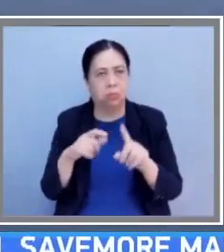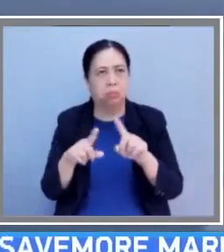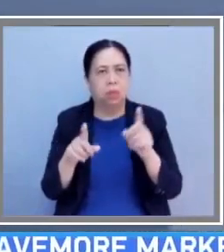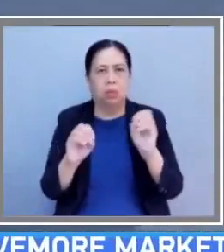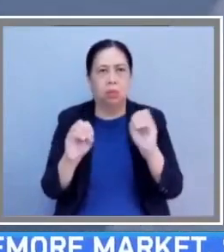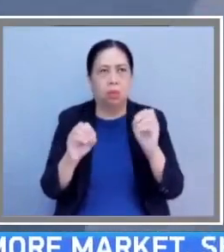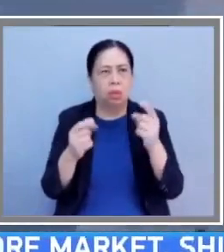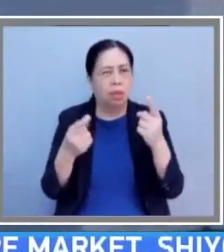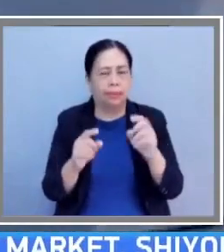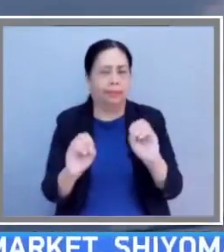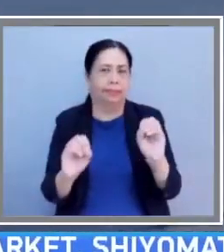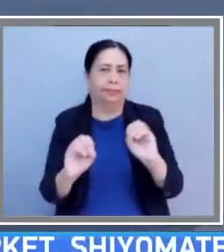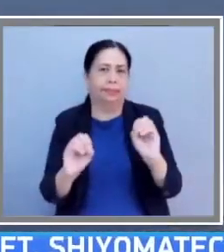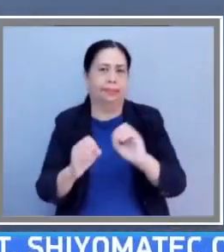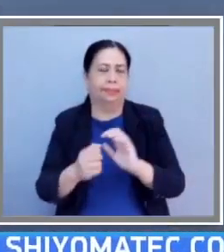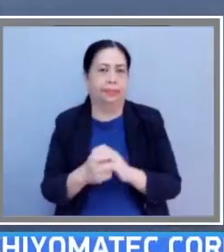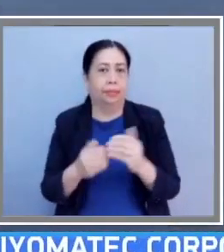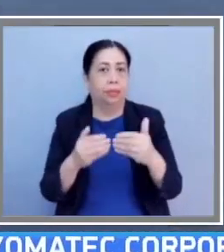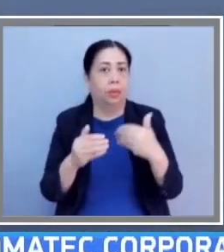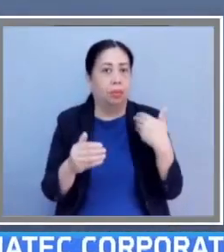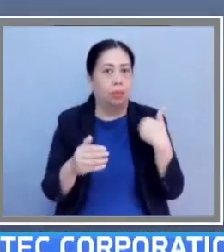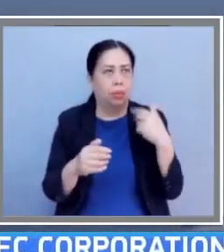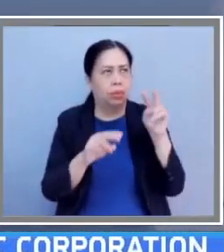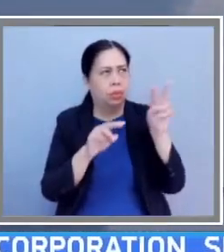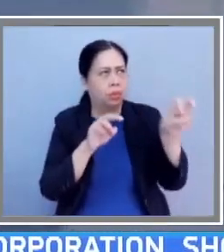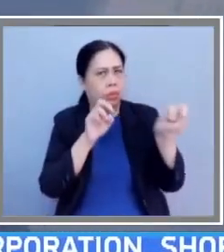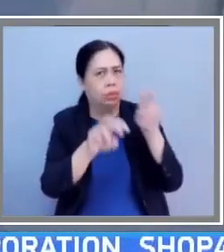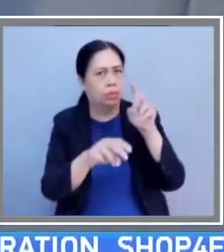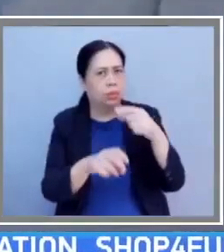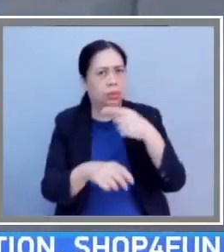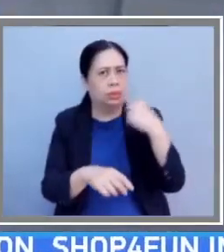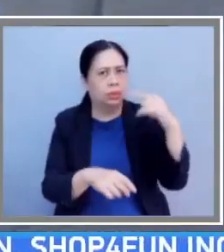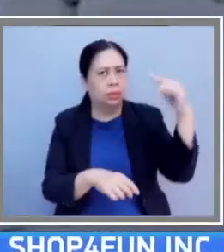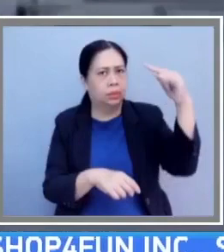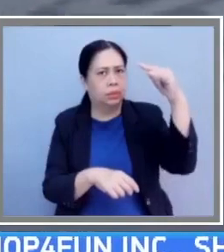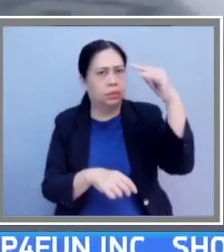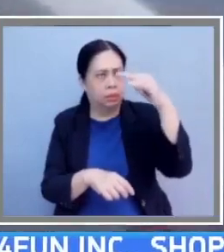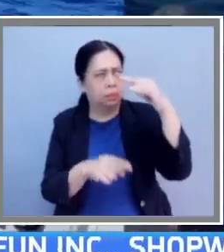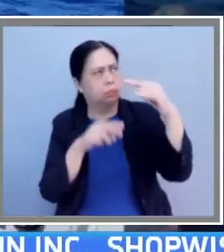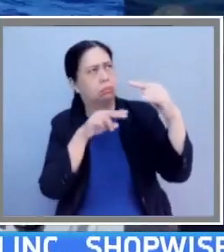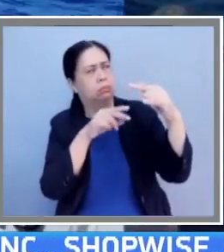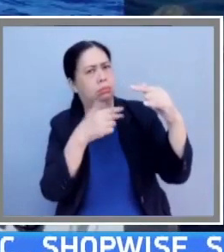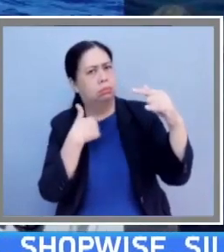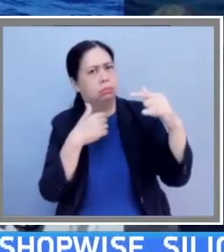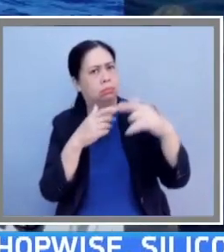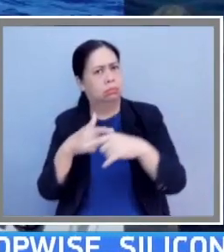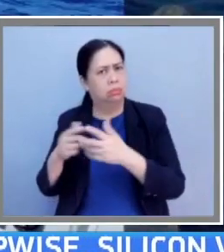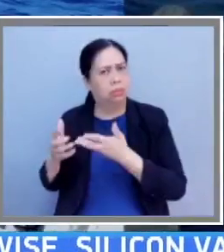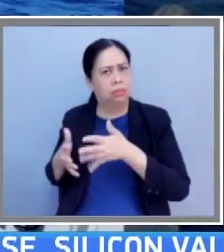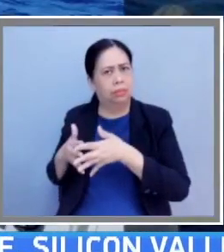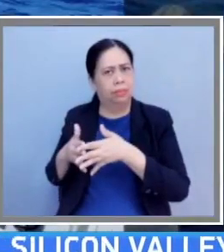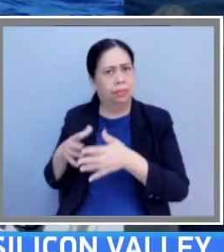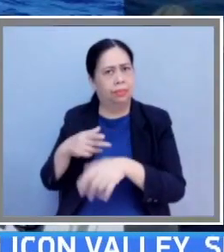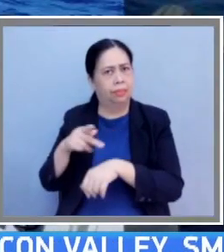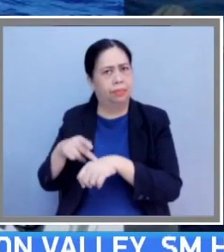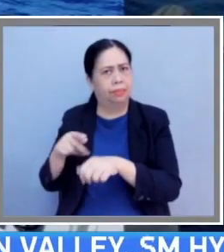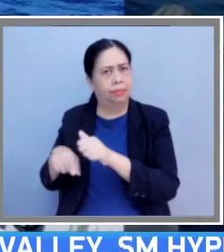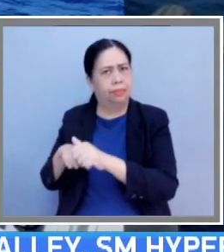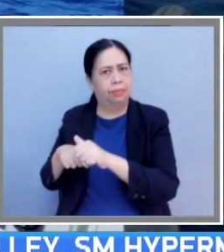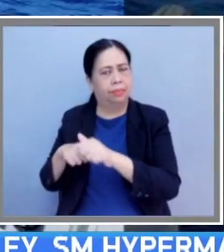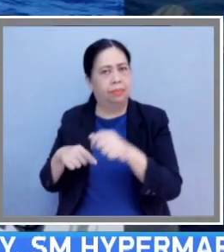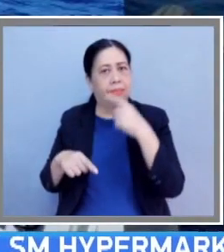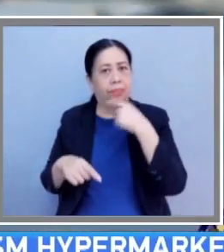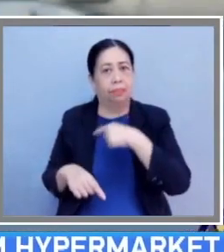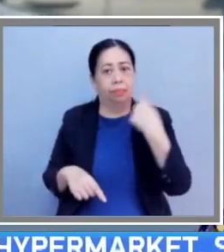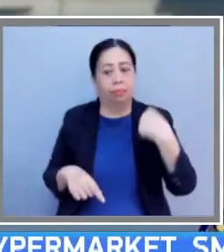incident. Bago yan, may mga namatanding Chinese aircraft noong joint patrols ng Pilipinas at Amerika. Unang inakusahan ng China ang